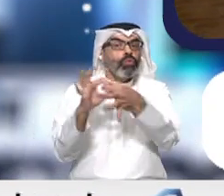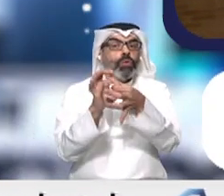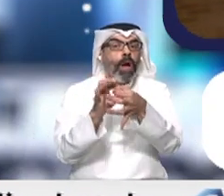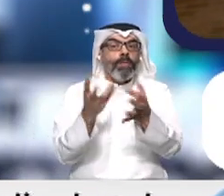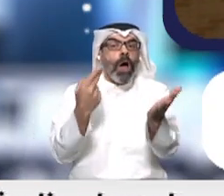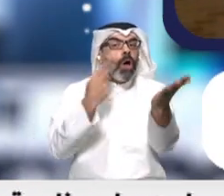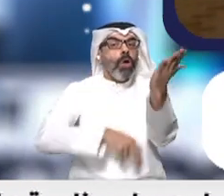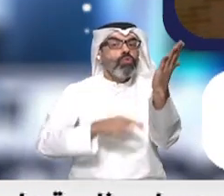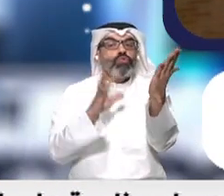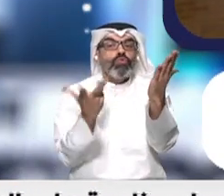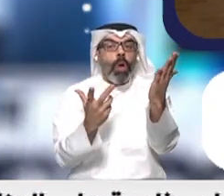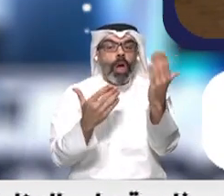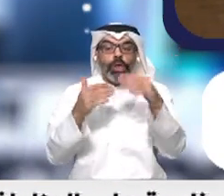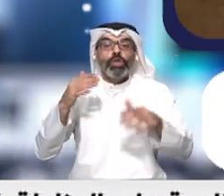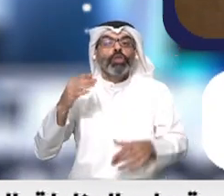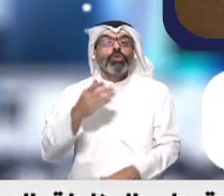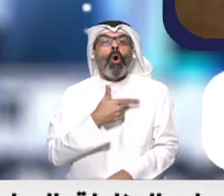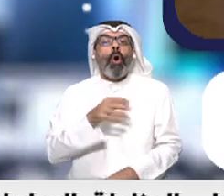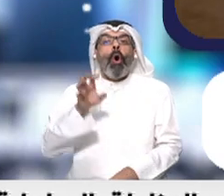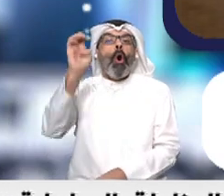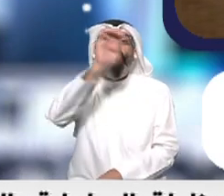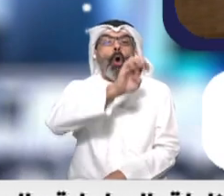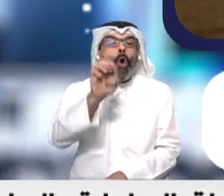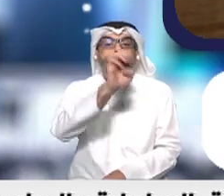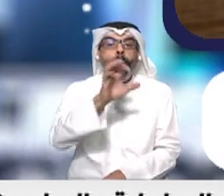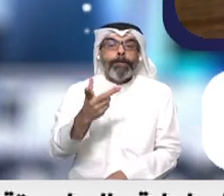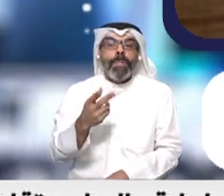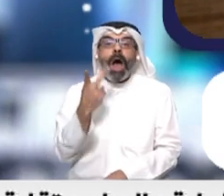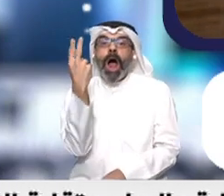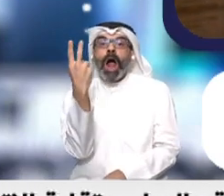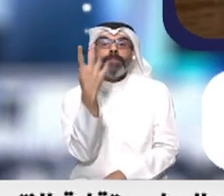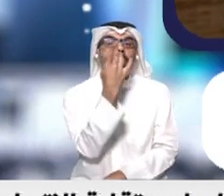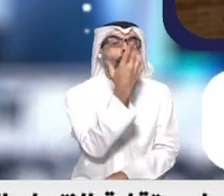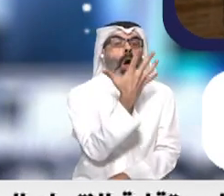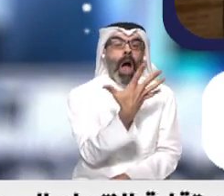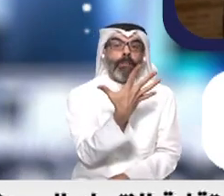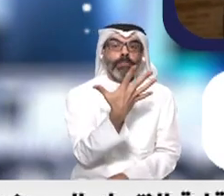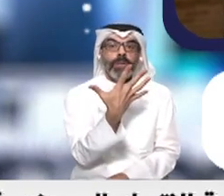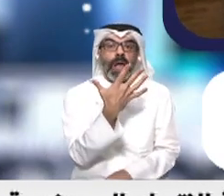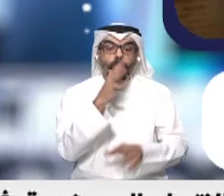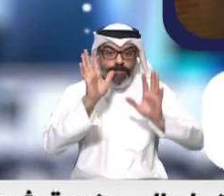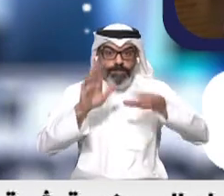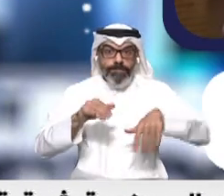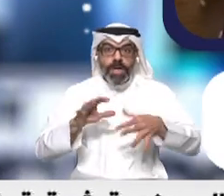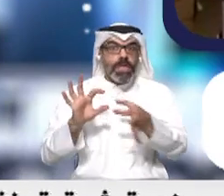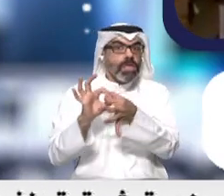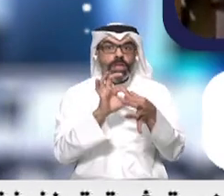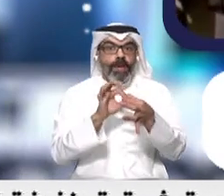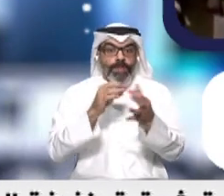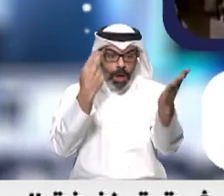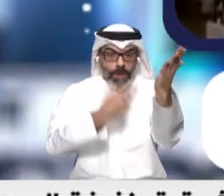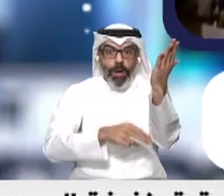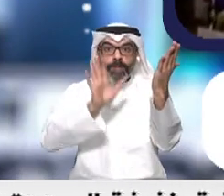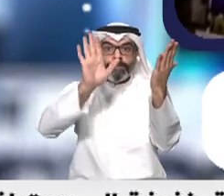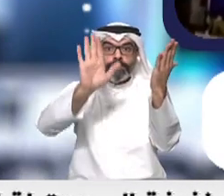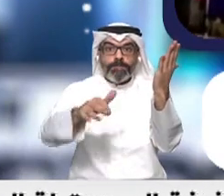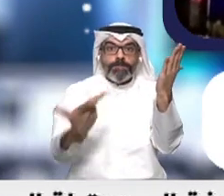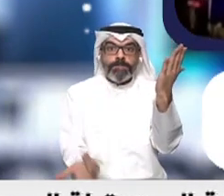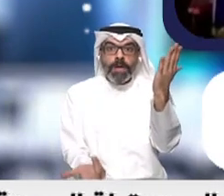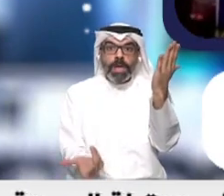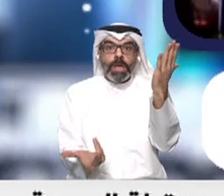بالتواجد الأوروبي. هذا ما نص عليه اتفاق عام 2005 عندما أخلت إسرائيل المستوطنات الإسرائيلية في غزة.